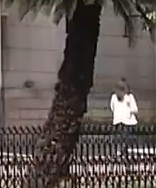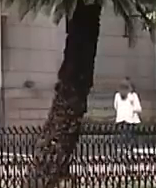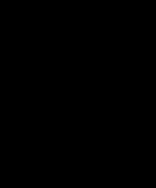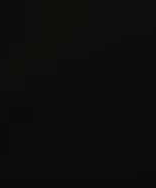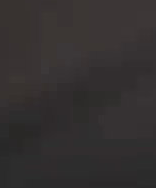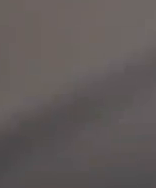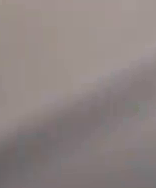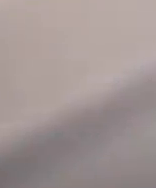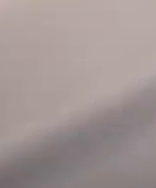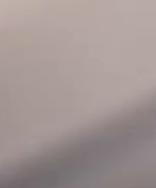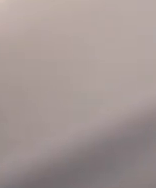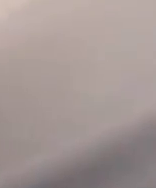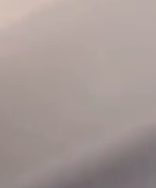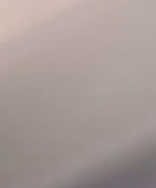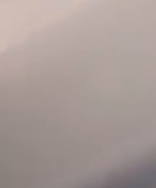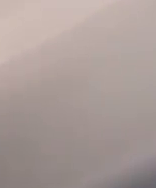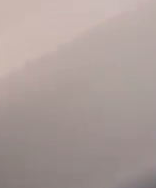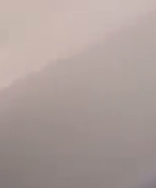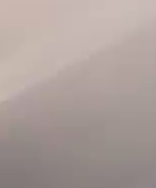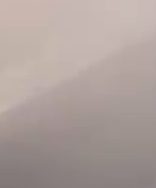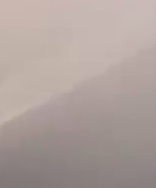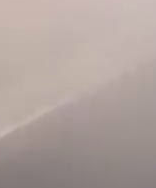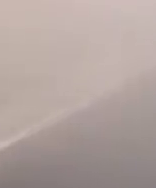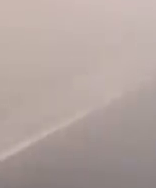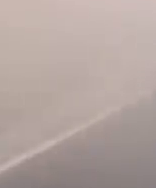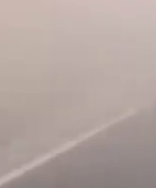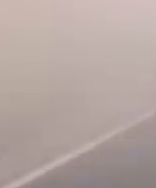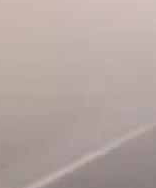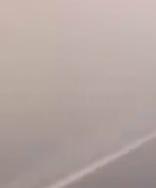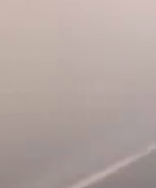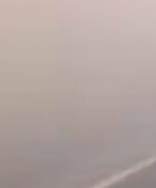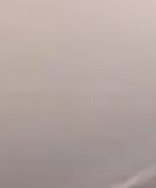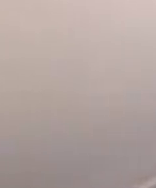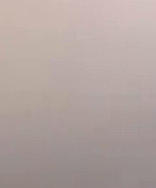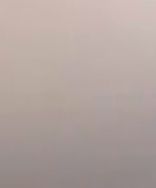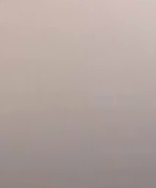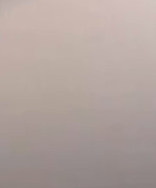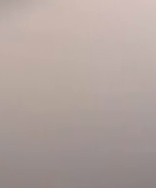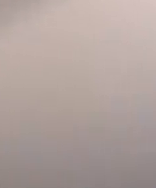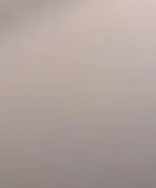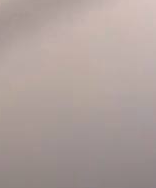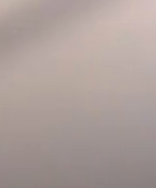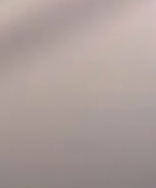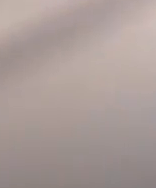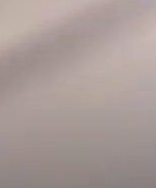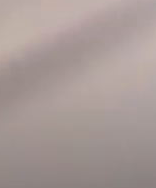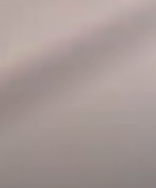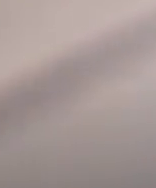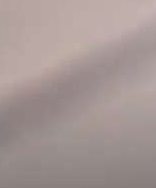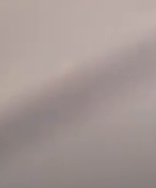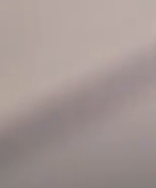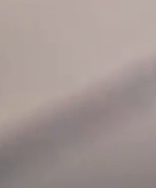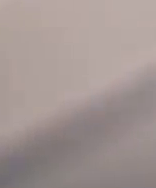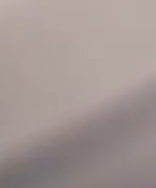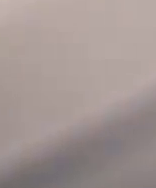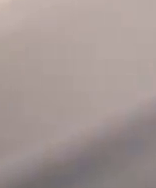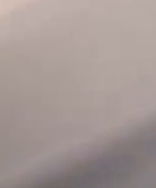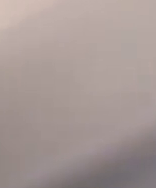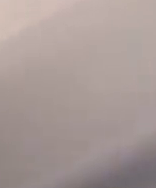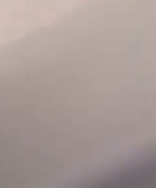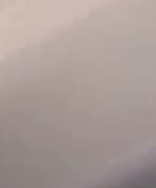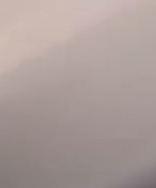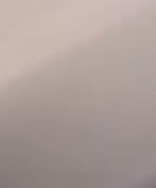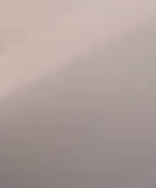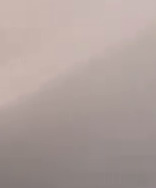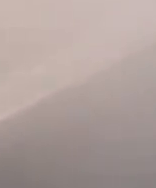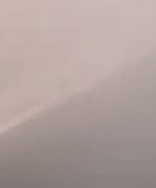oras. Hindi natutulog ang mga balita. Kaya para sa pinakasariwang balita, mag-subscribe kayo sa aming YouTube channel.